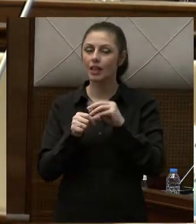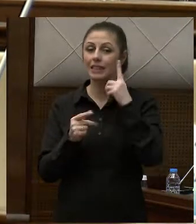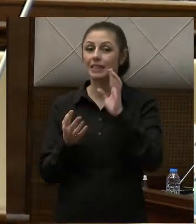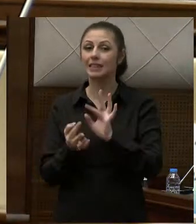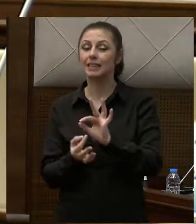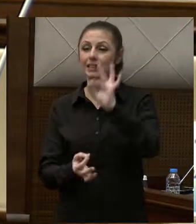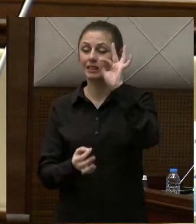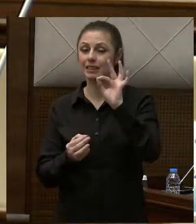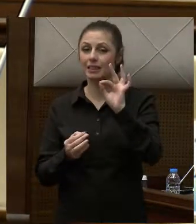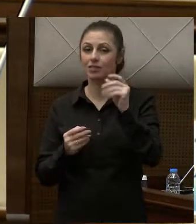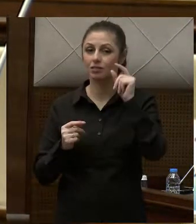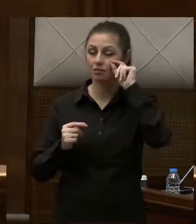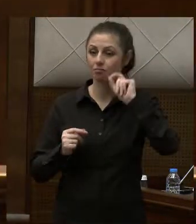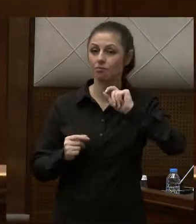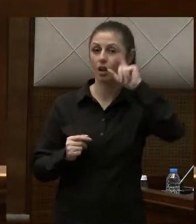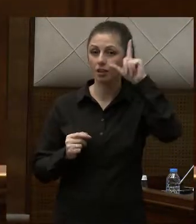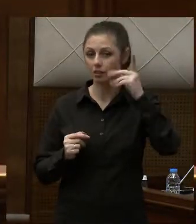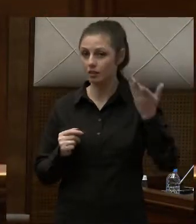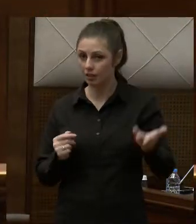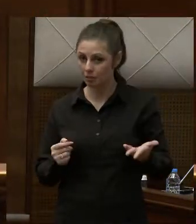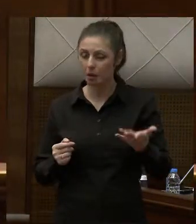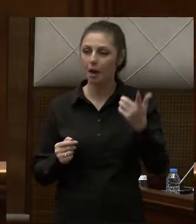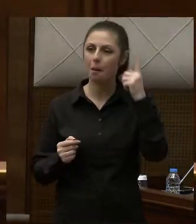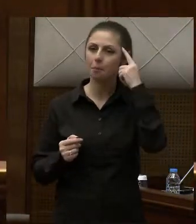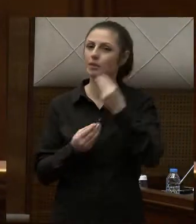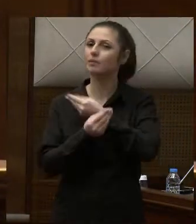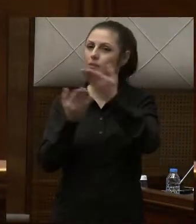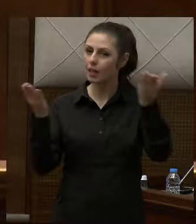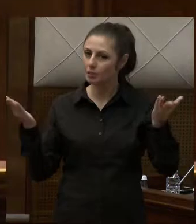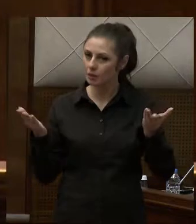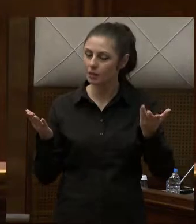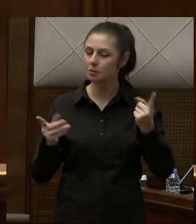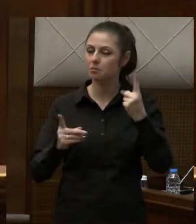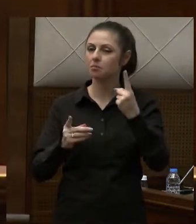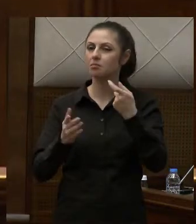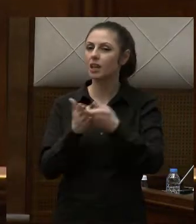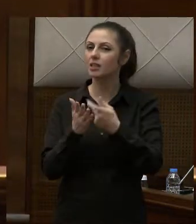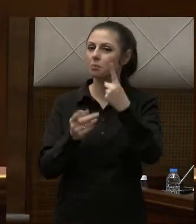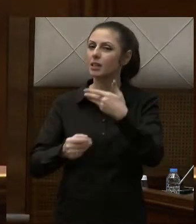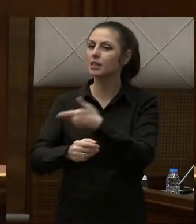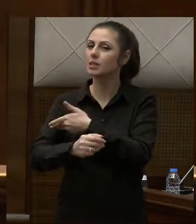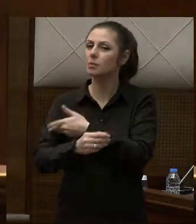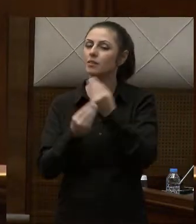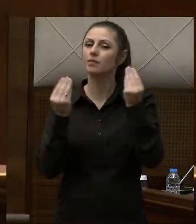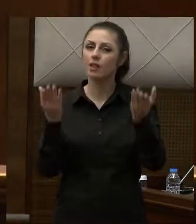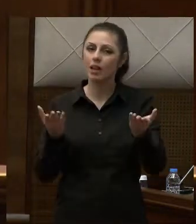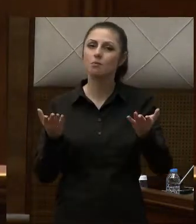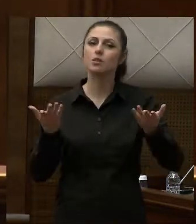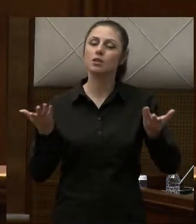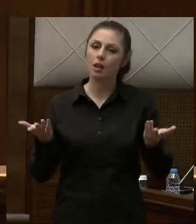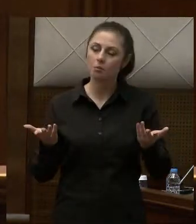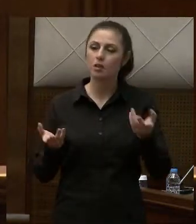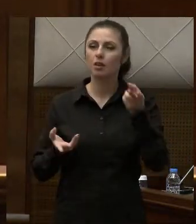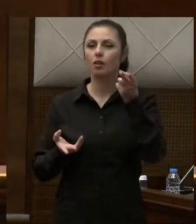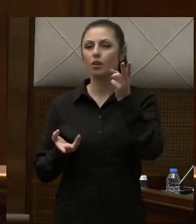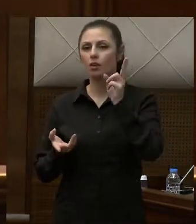insanlığı aydınlatmak, bilgilendirmek adına hizmet etmiş ama aramızdan ebediyete intikal